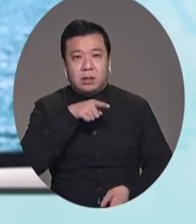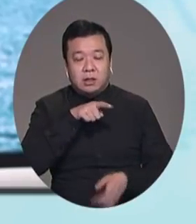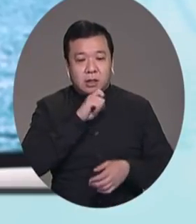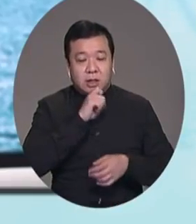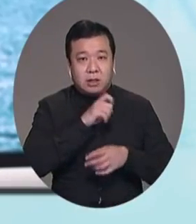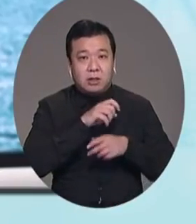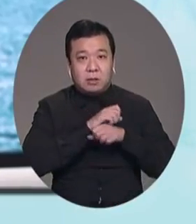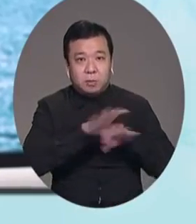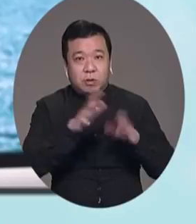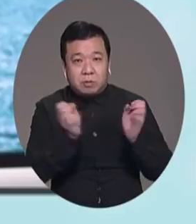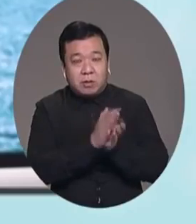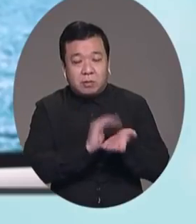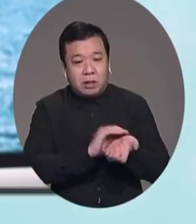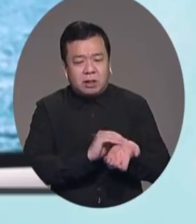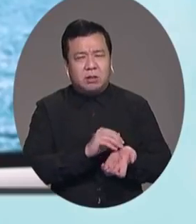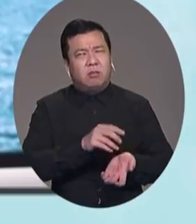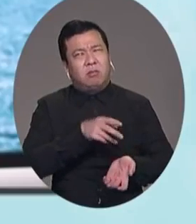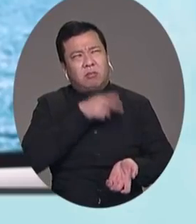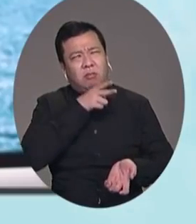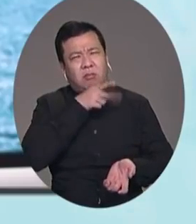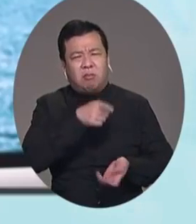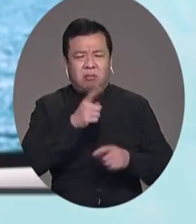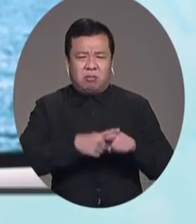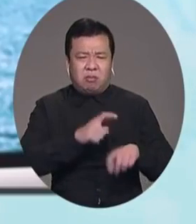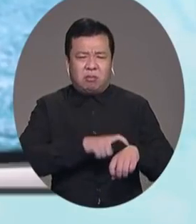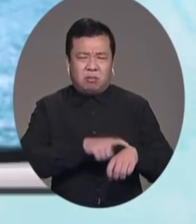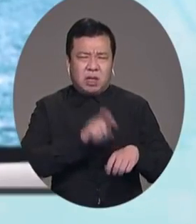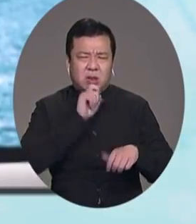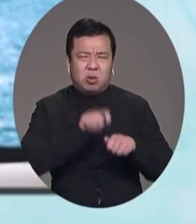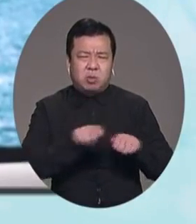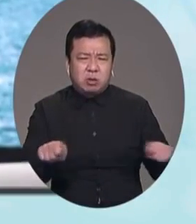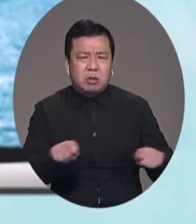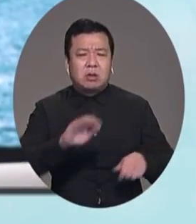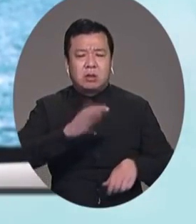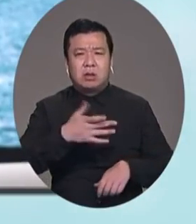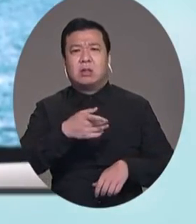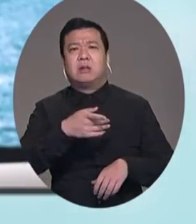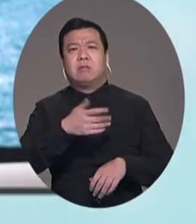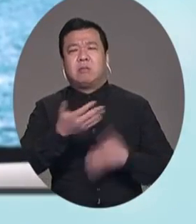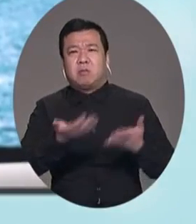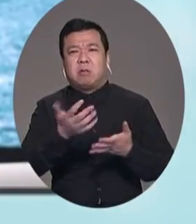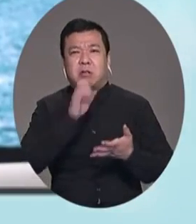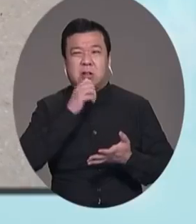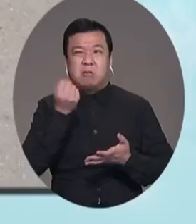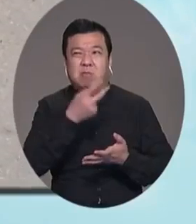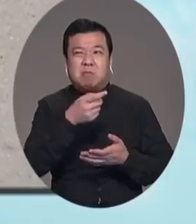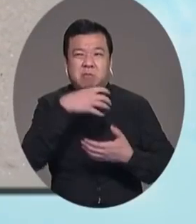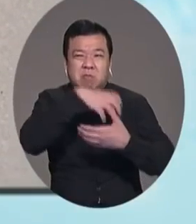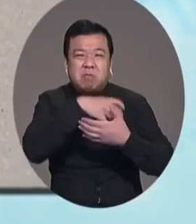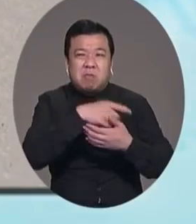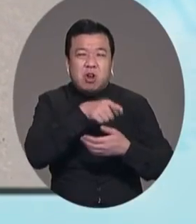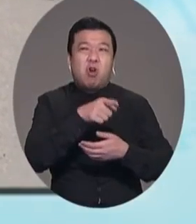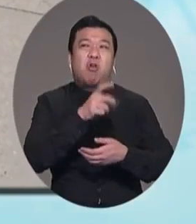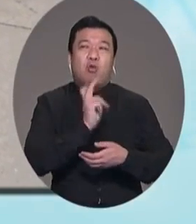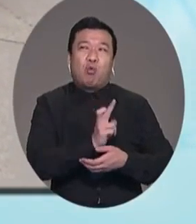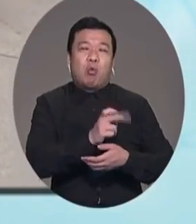那裡互相感染的話，那好像對於他來說就會久一點。但是會不會中間還有一個個案呢？那或者他